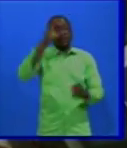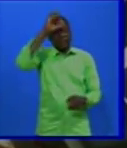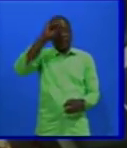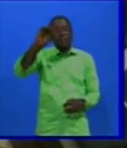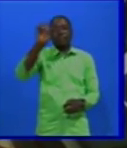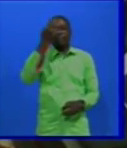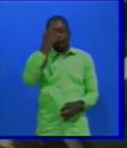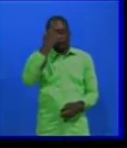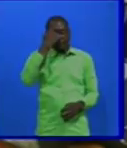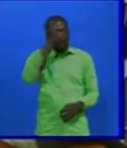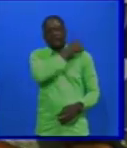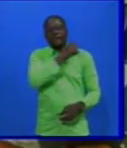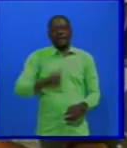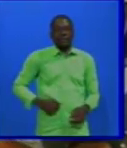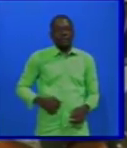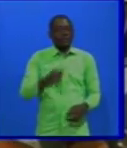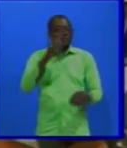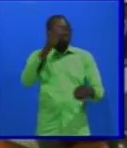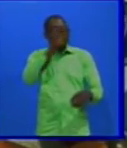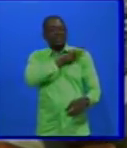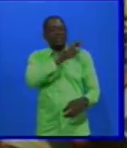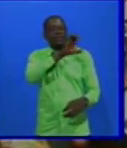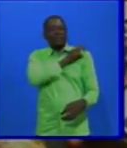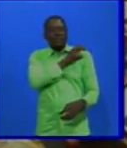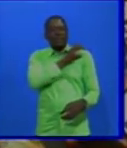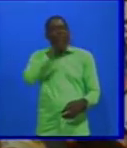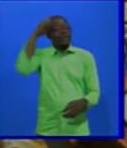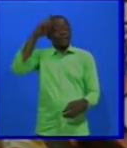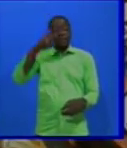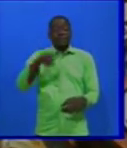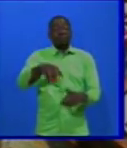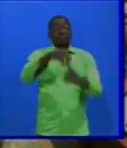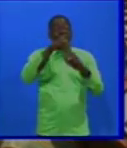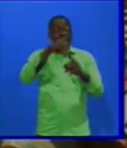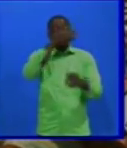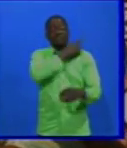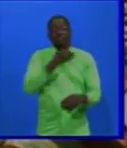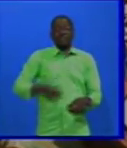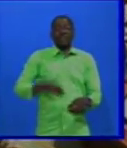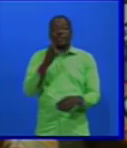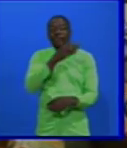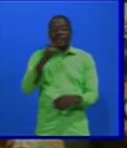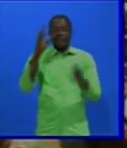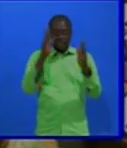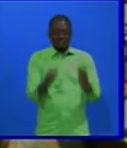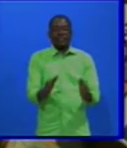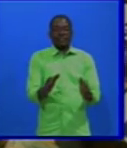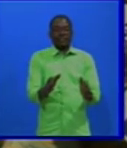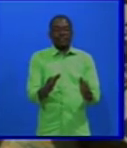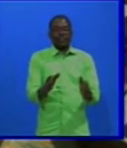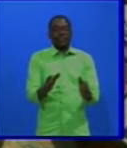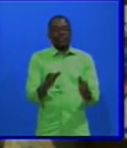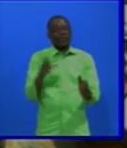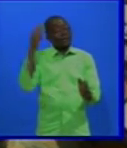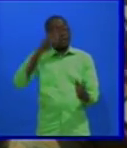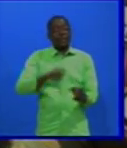L'ambassadeur Michel Compaoré a été l'un des pionniers de la diplomatie burkinabé, et de la diplomatie de la Volta